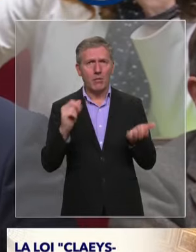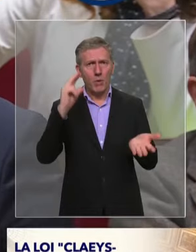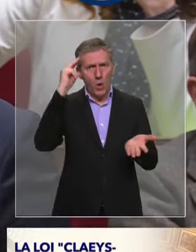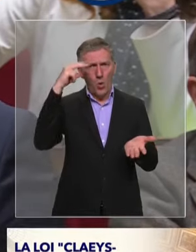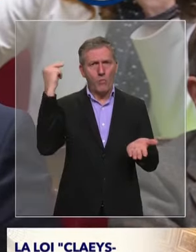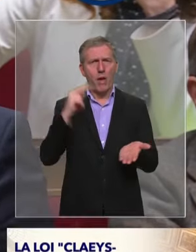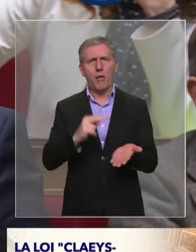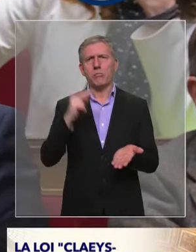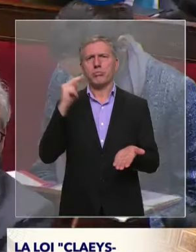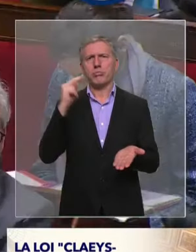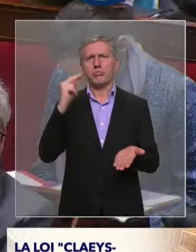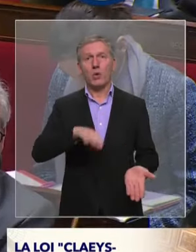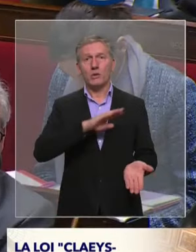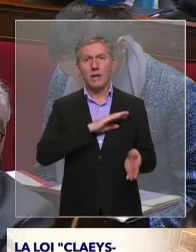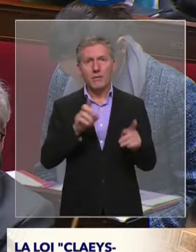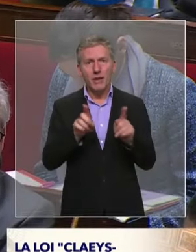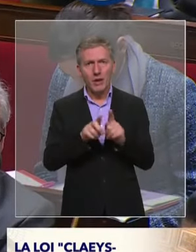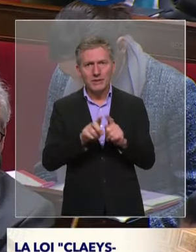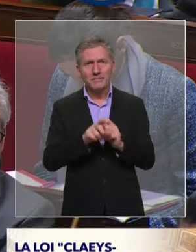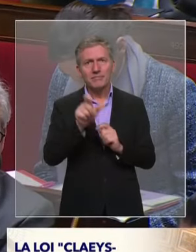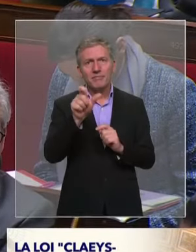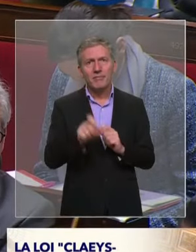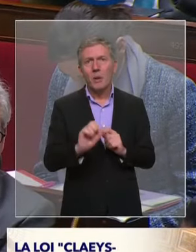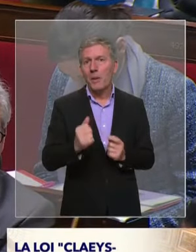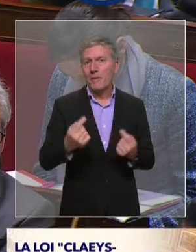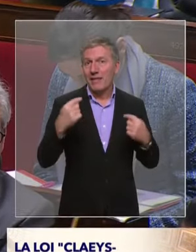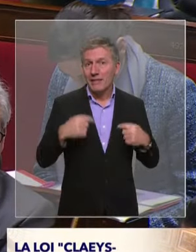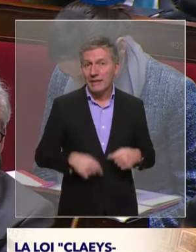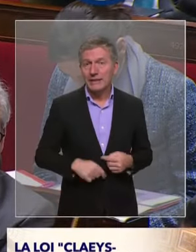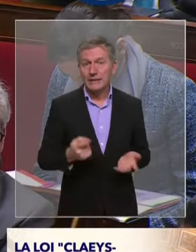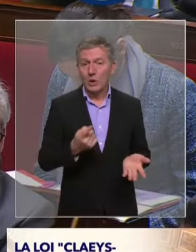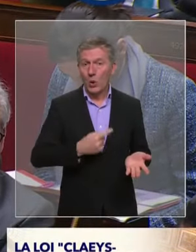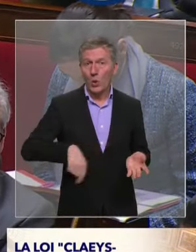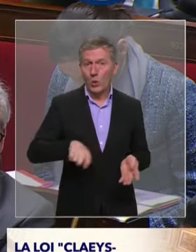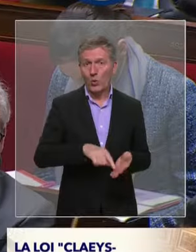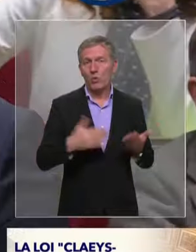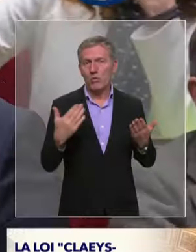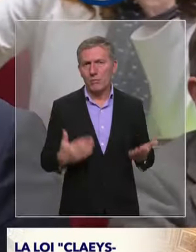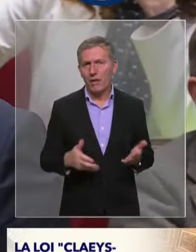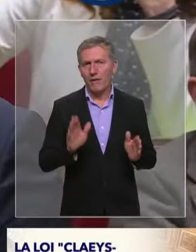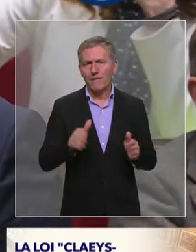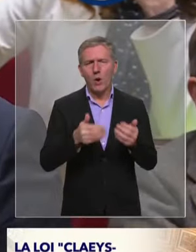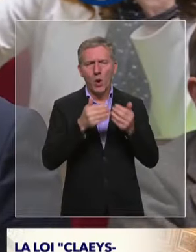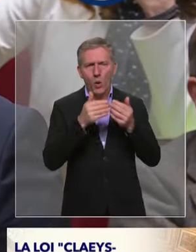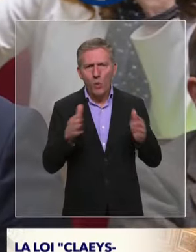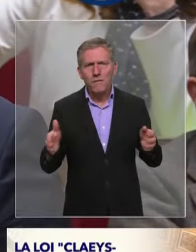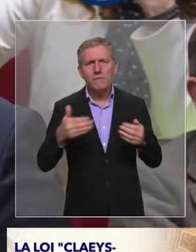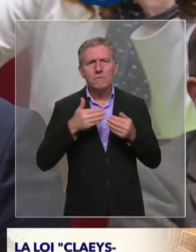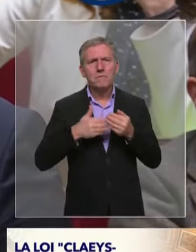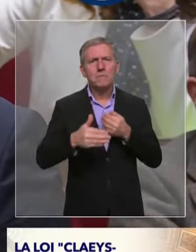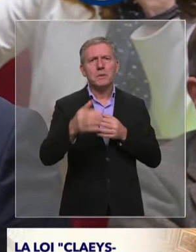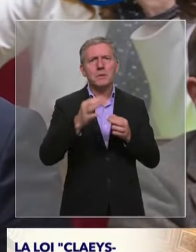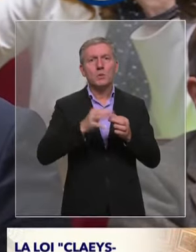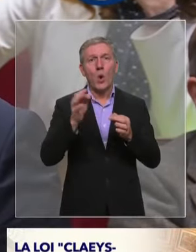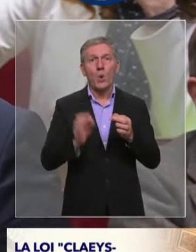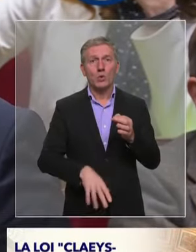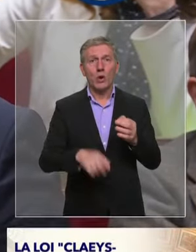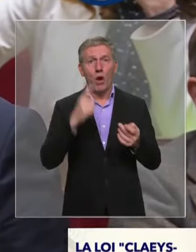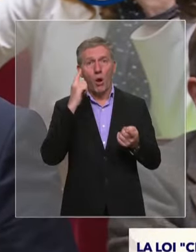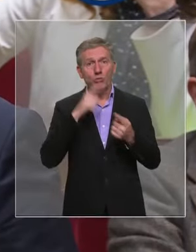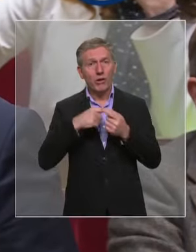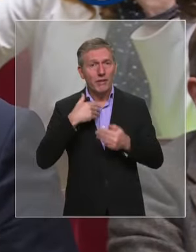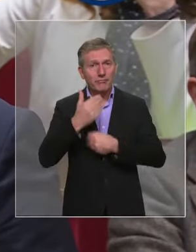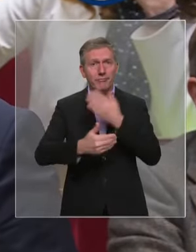et responsabilité. Monsieur le Premier ministre, il nous appartient désormais d'ouvrir le champ des possibles pour prendre la clé des